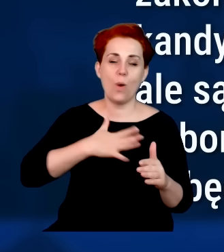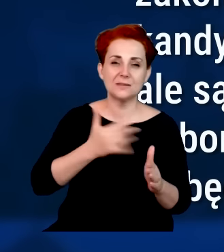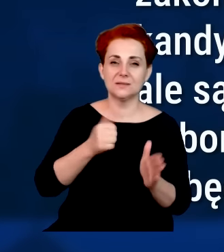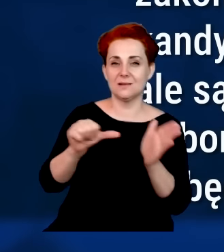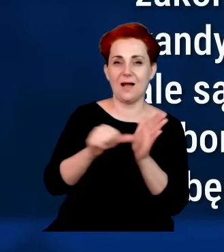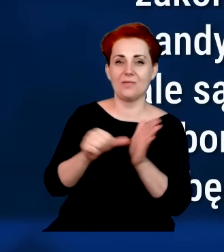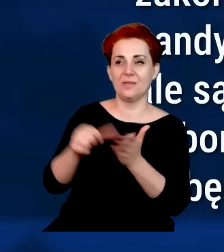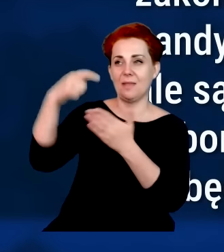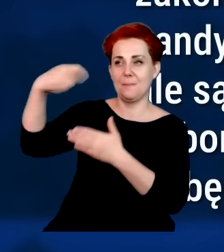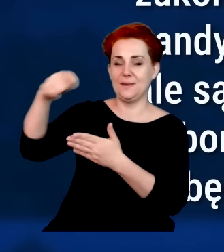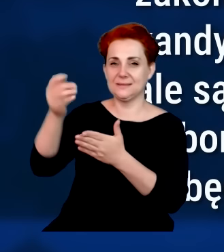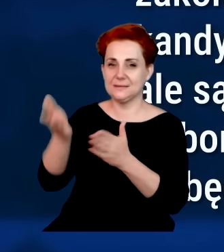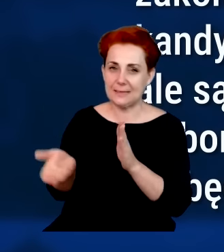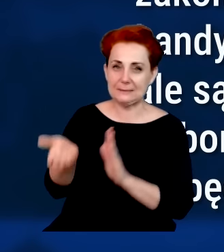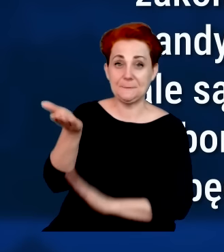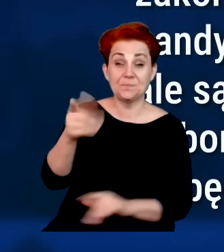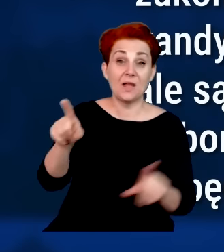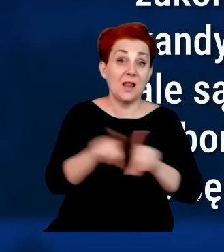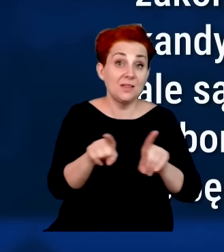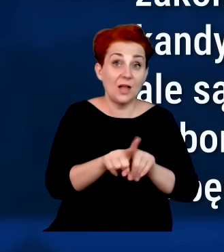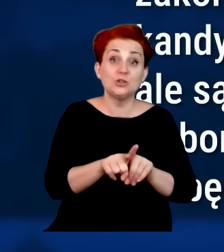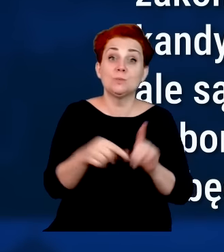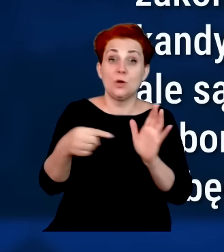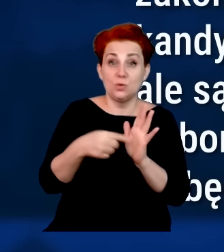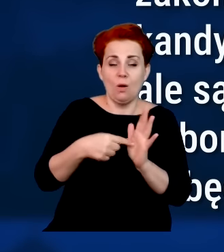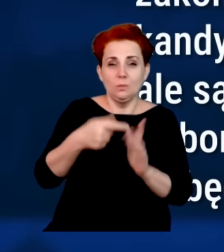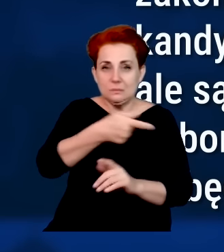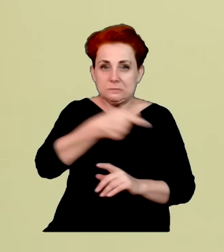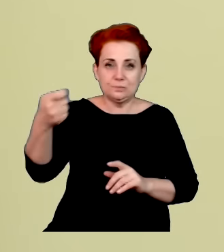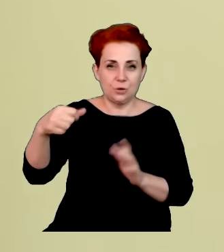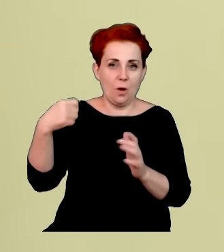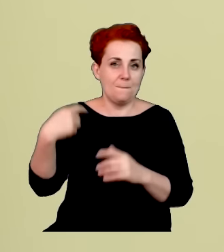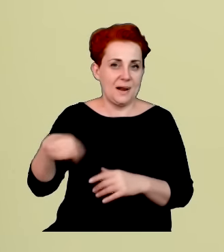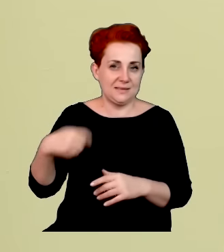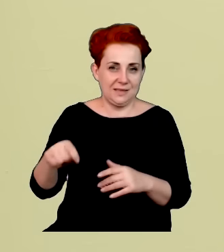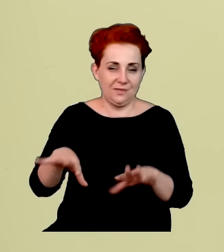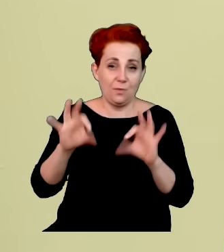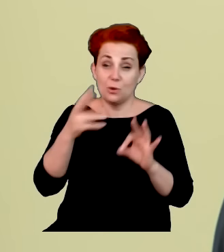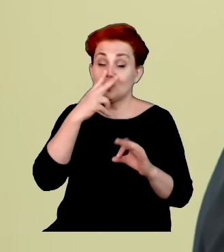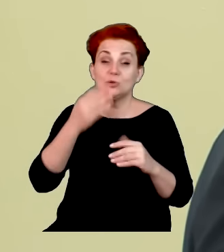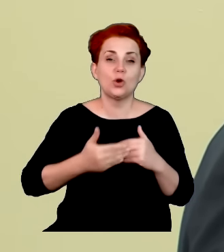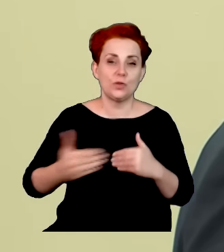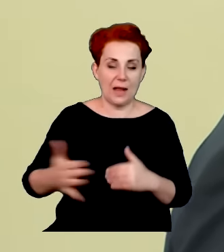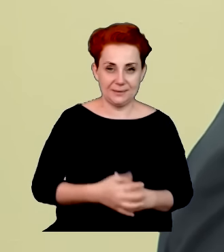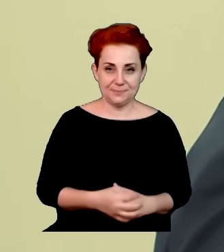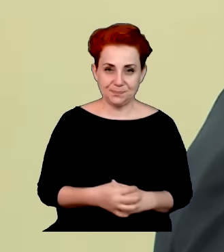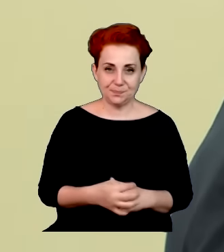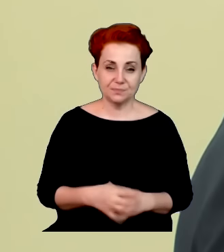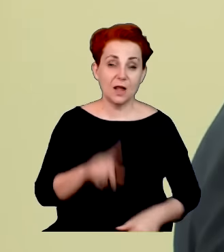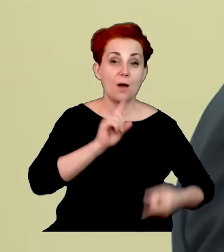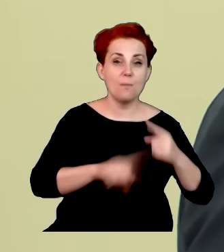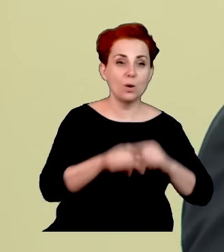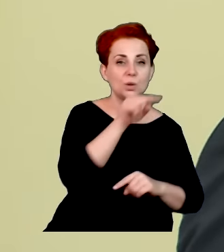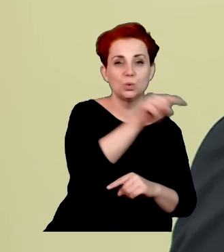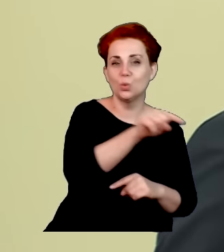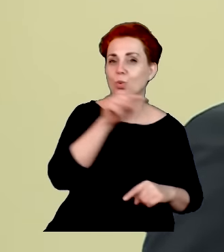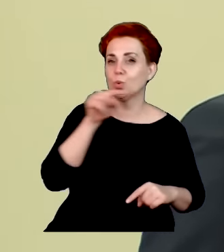prezydenckich, ale są też takie, żeby pociągnąć go do wyborów prezydenckich. Zobaczymy, co będzie dalej. Po wyborach z ust polityków obu członków koalicji można było